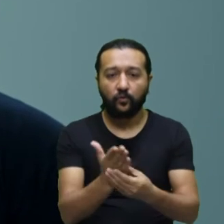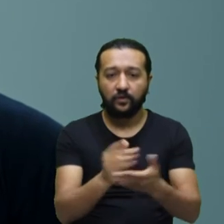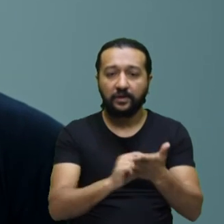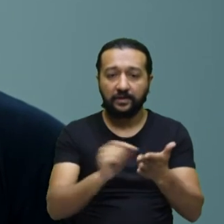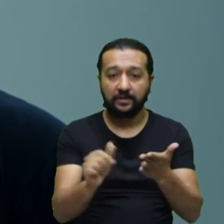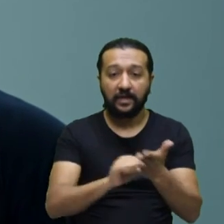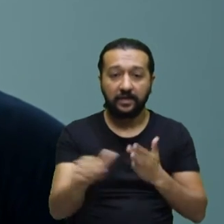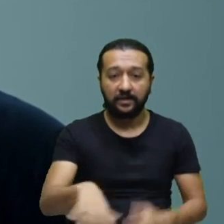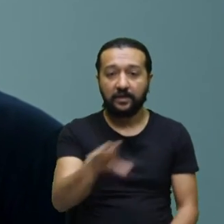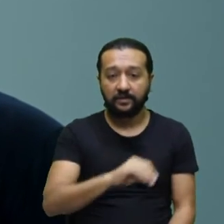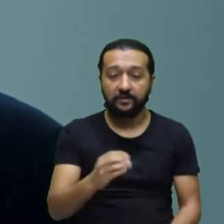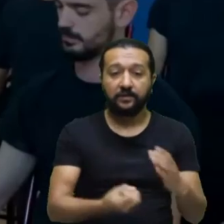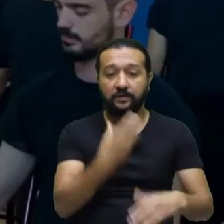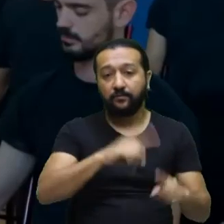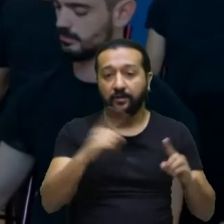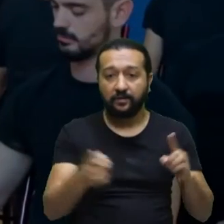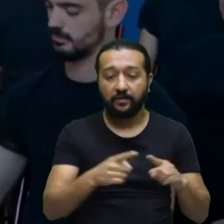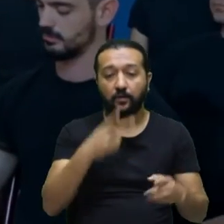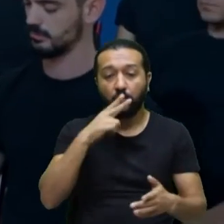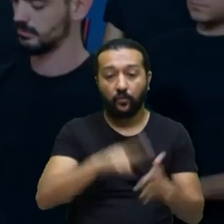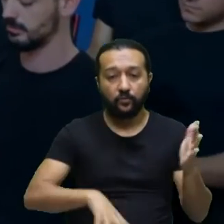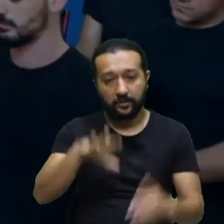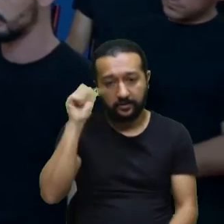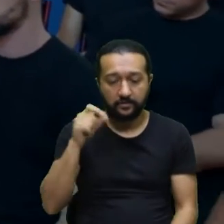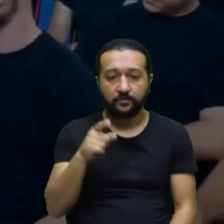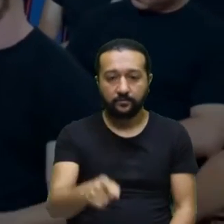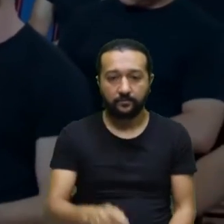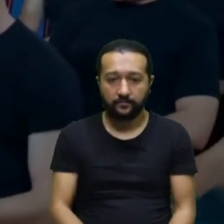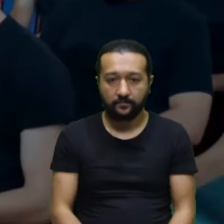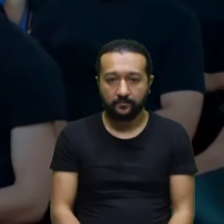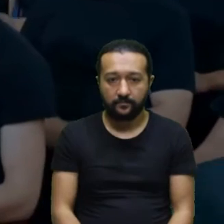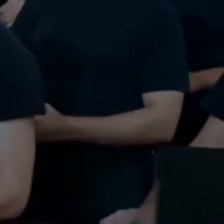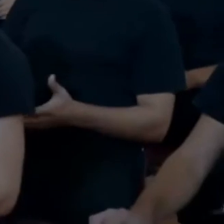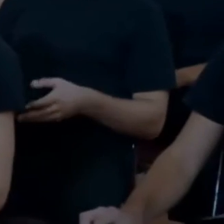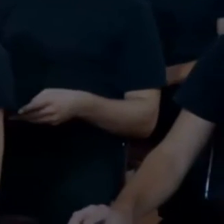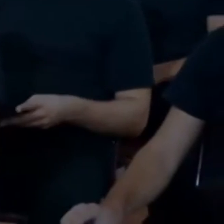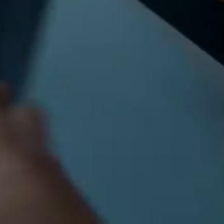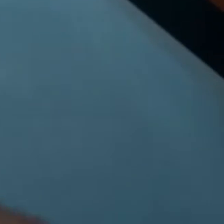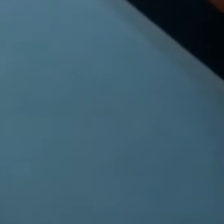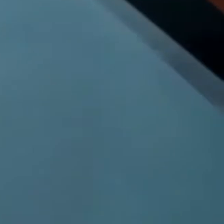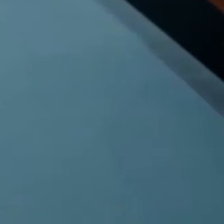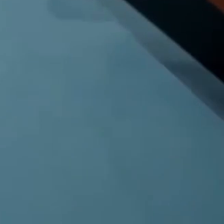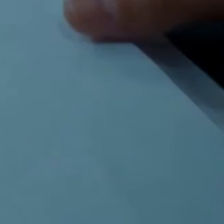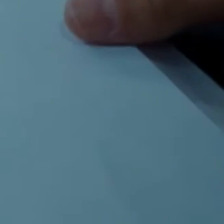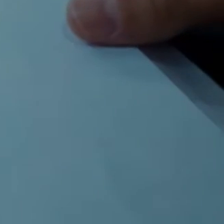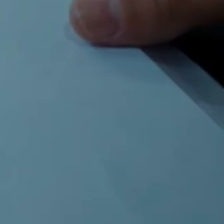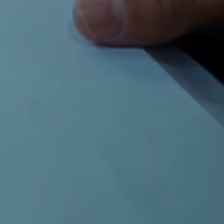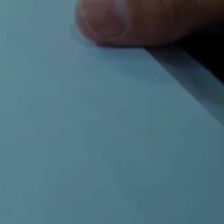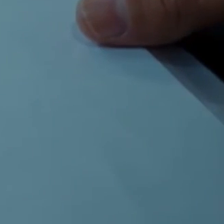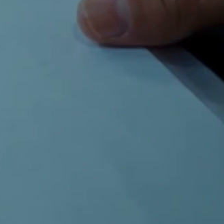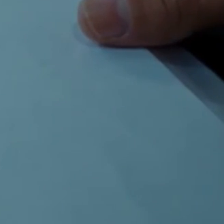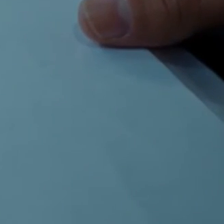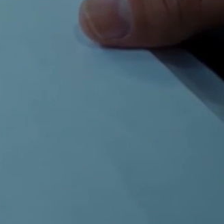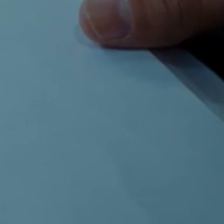Dosyada yazan her şeyi sabaha kadar ezberleyeceksiniz. Gençler siyah dosya kapaklarını kaldırdılar. İlk sayfa